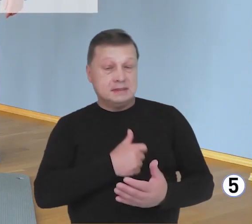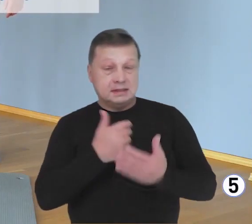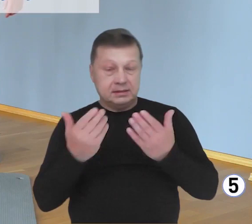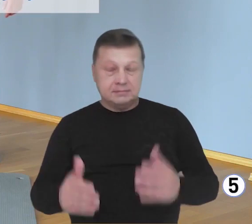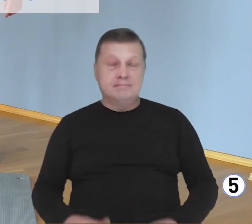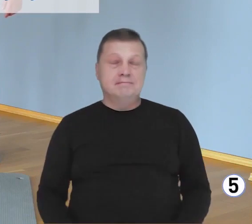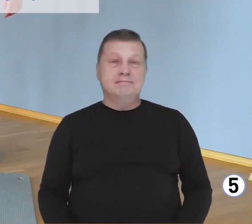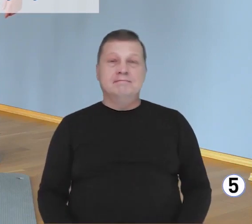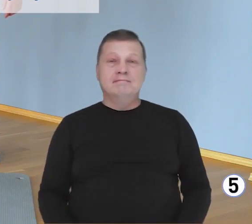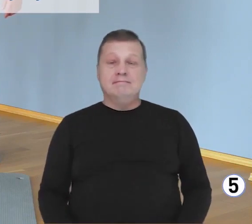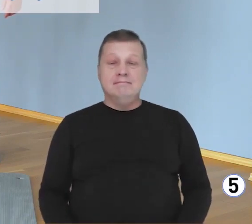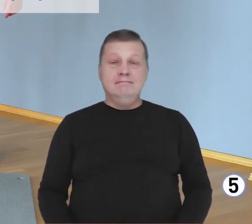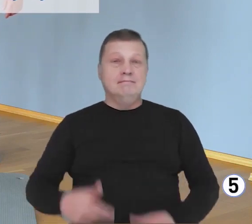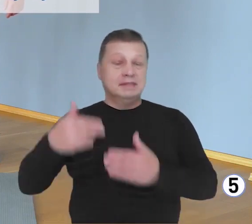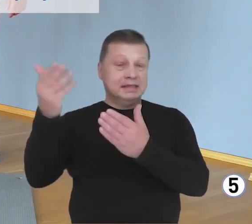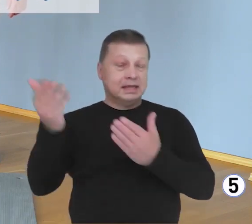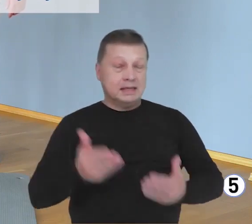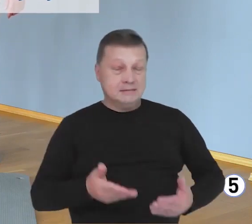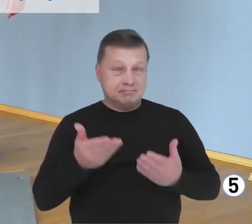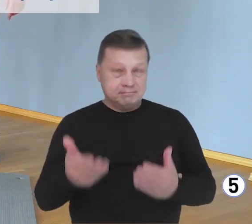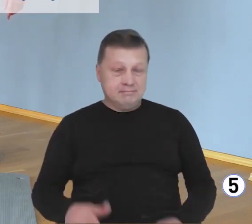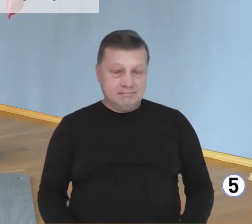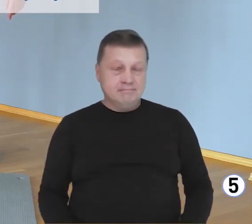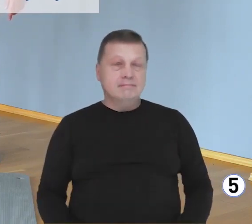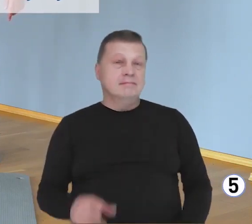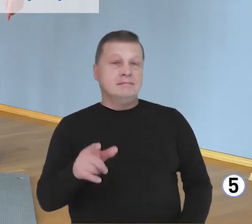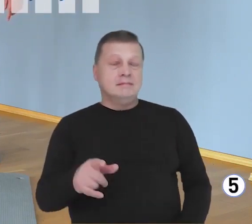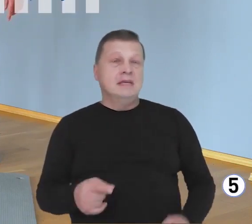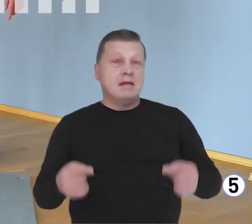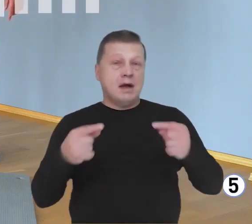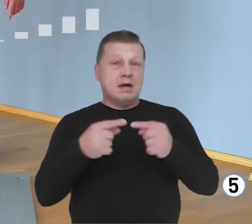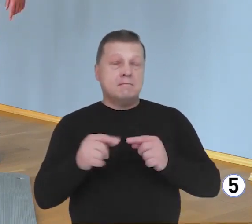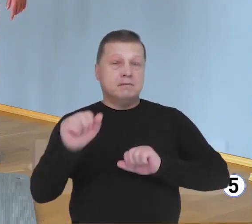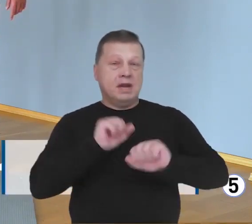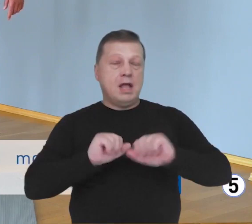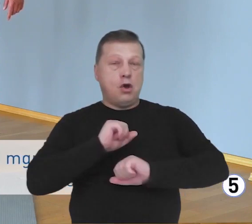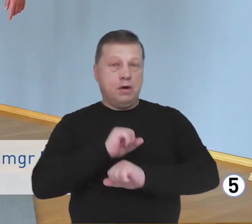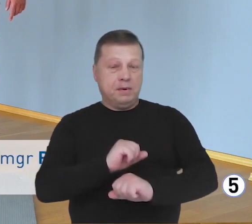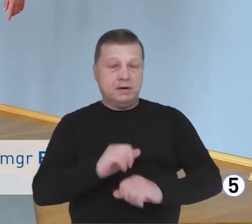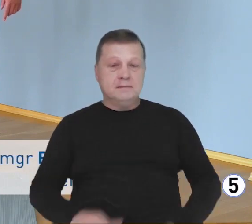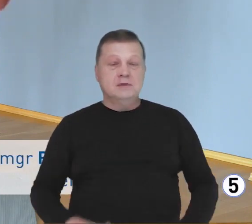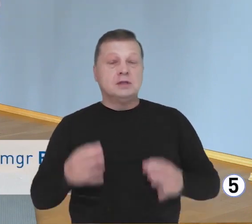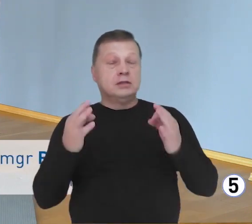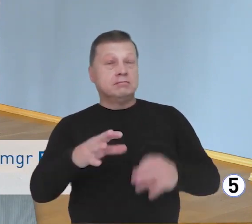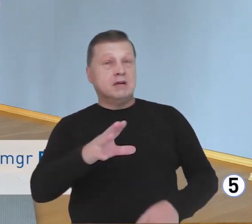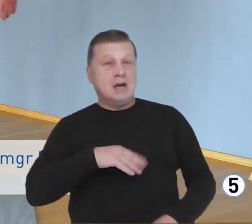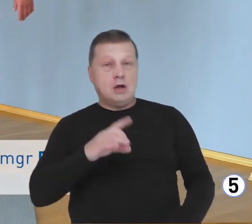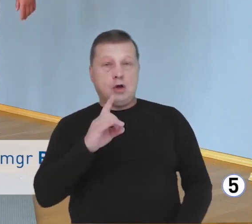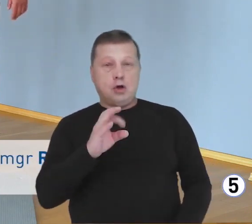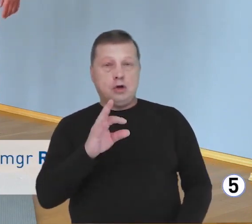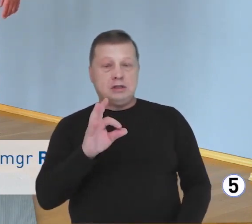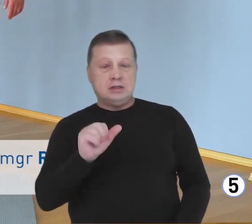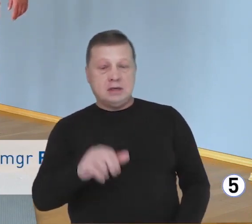Witamy serdecznie, zapraszamy na adaptacyjny trening oporowy. Dzisiaj będę ćwiczył z